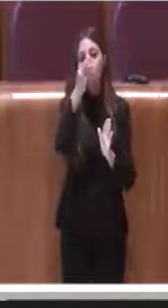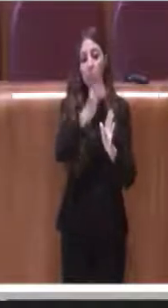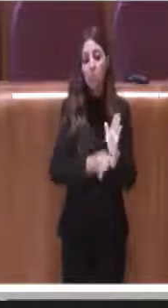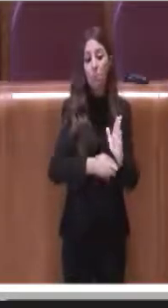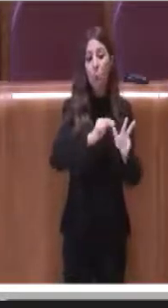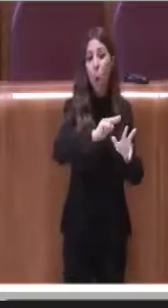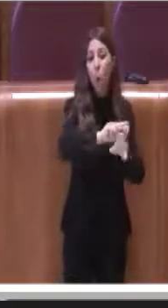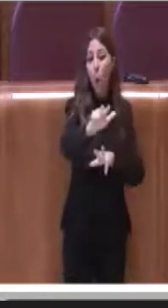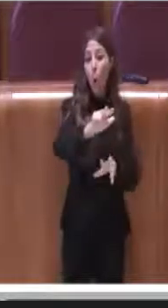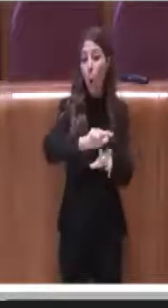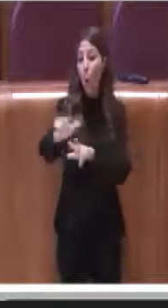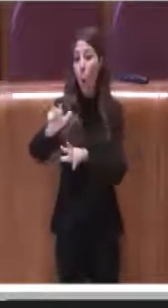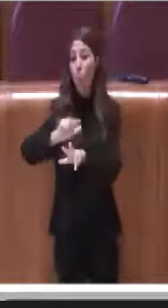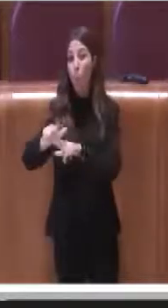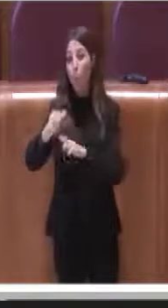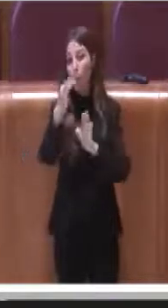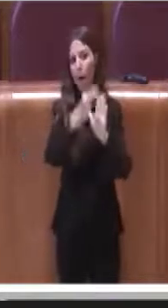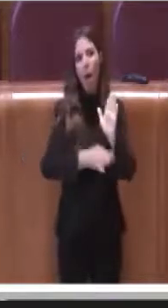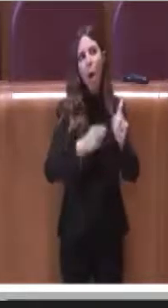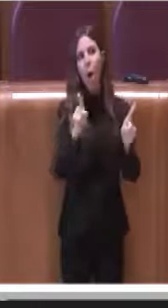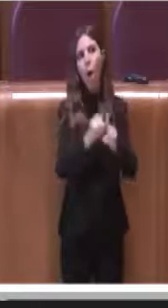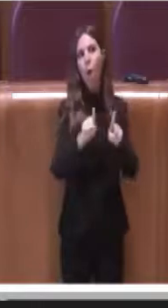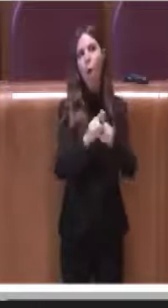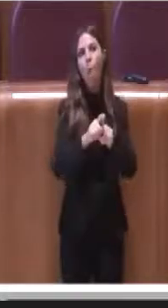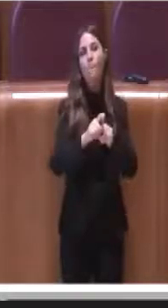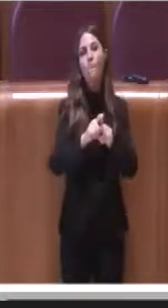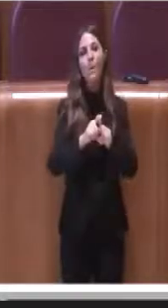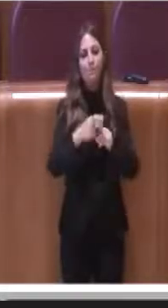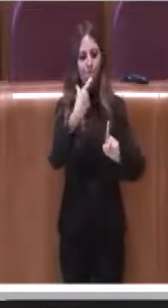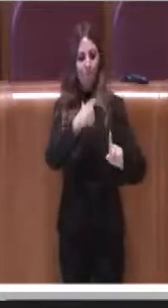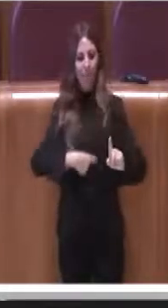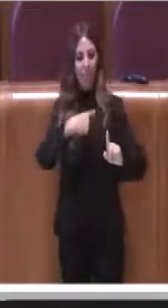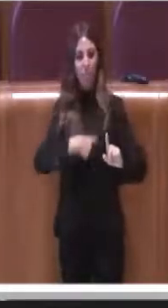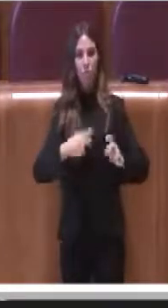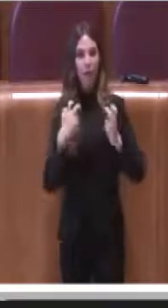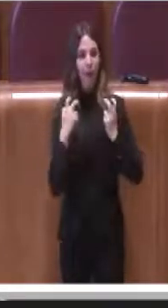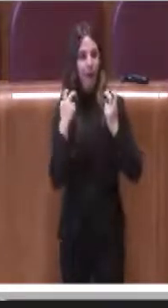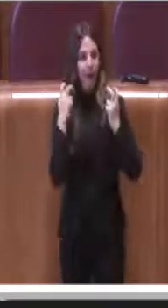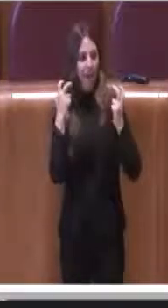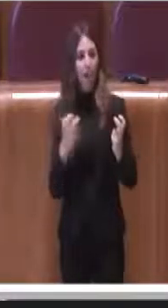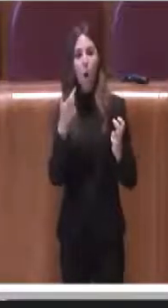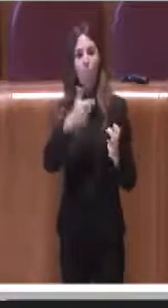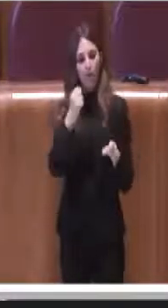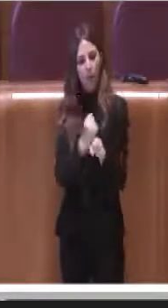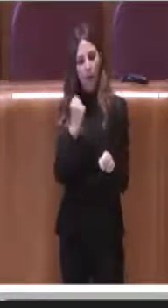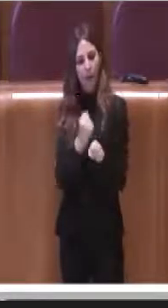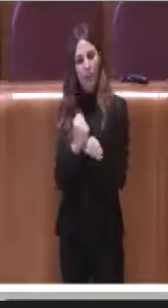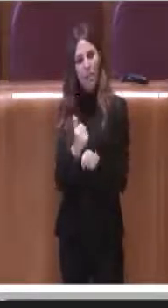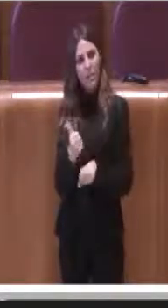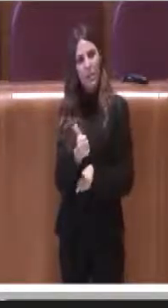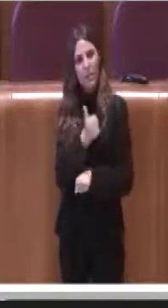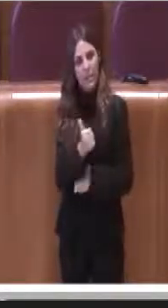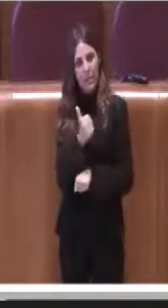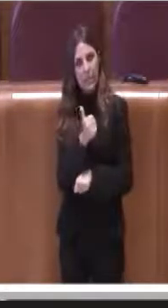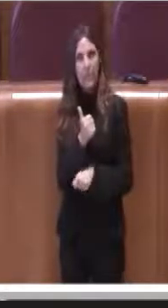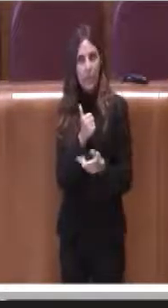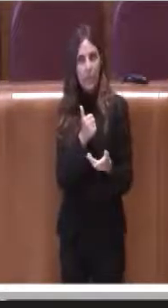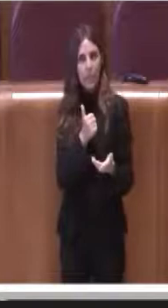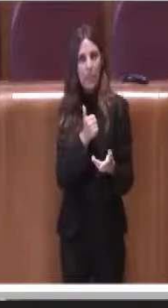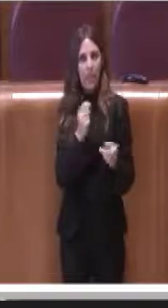veramente, credo, degli eroi a portare avanti da soli il lavoro, seppur molto marginale, una lacrima amara, devo